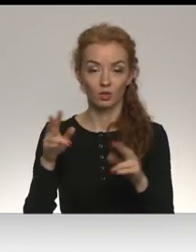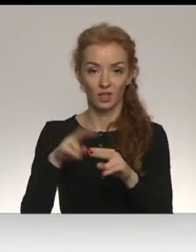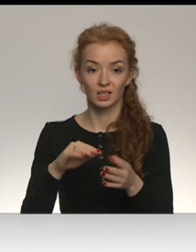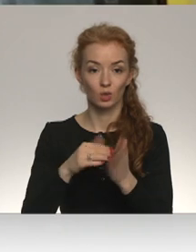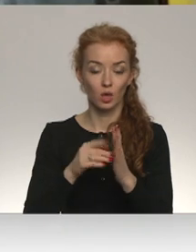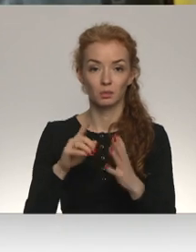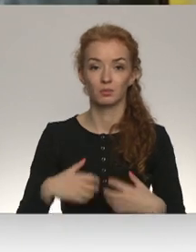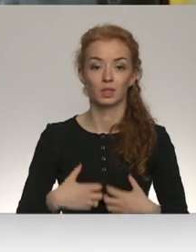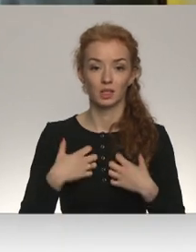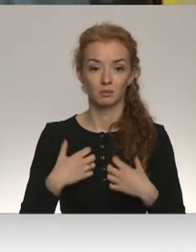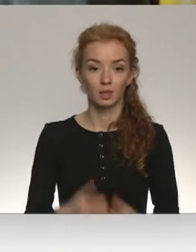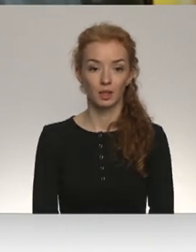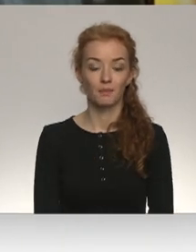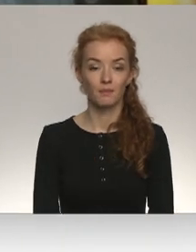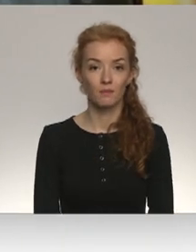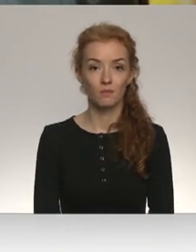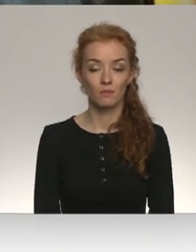dramatiska.